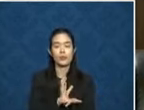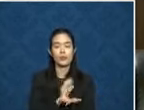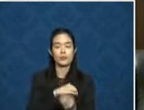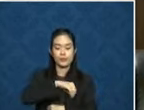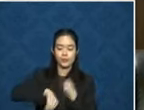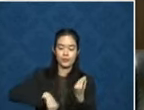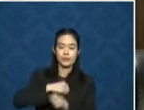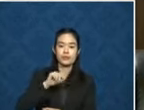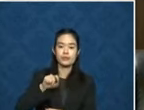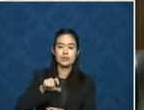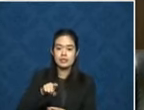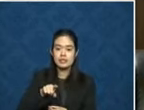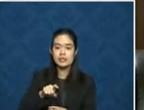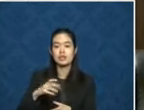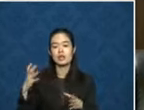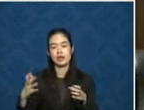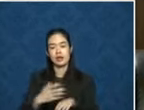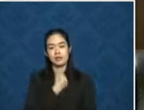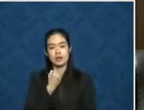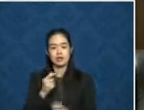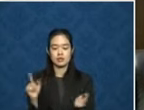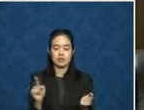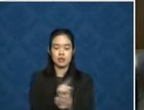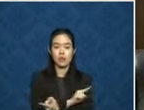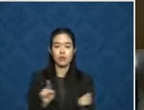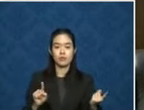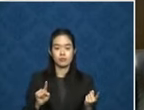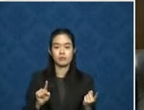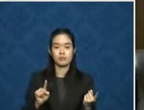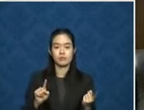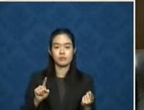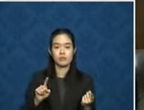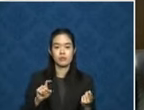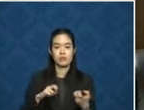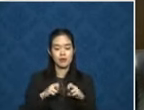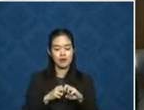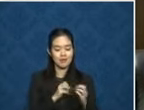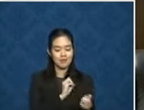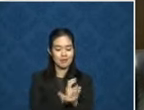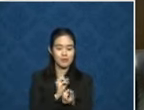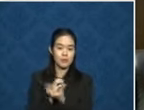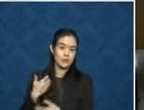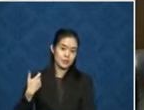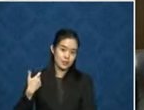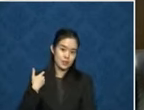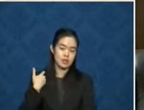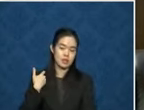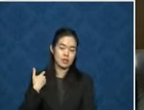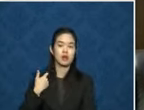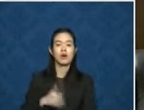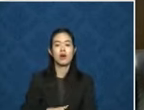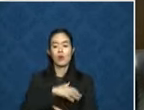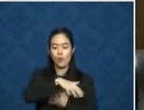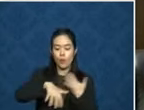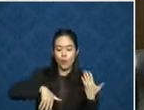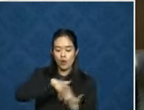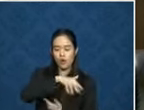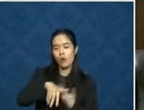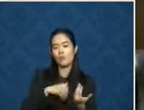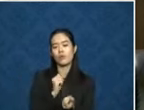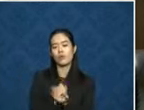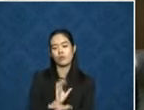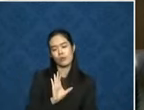กิจการเมืองสังคมตลอดจนสภาวะสิ่งแวดล้อมของมนุษย์อย่างมีนัยยะสำคั